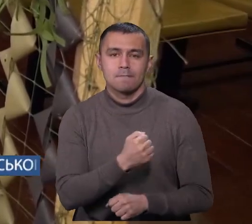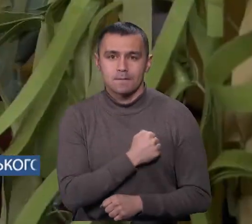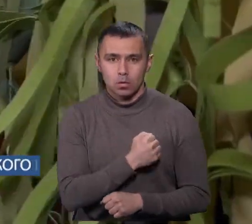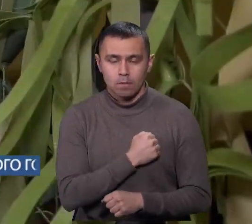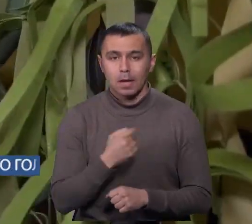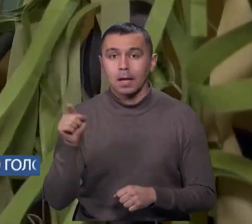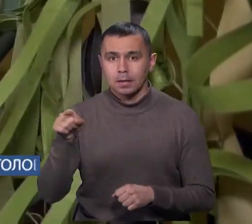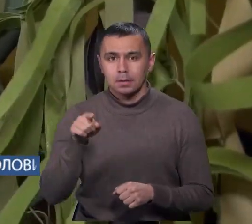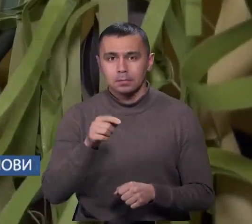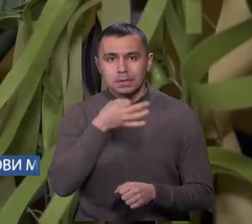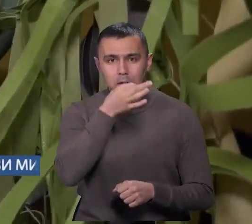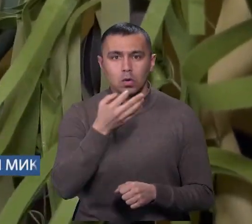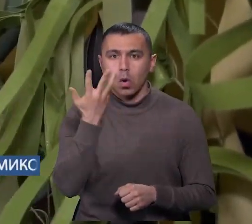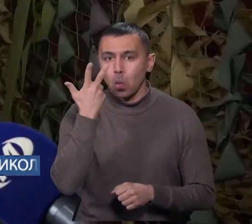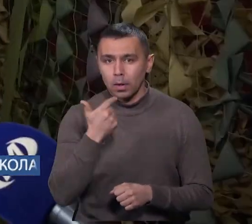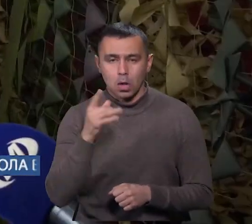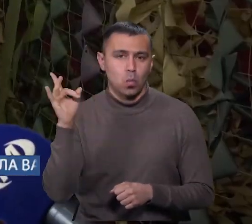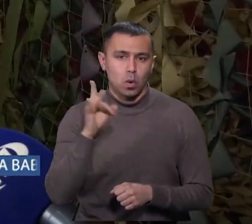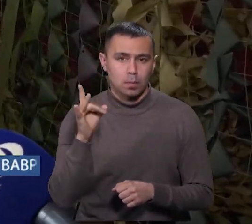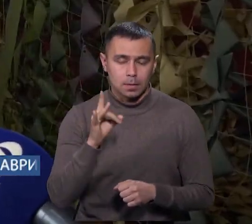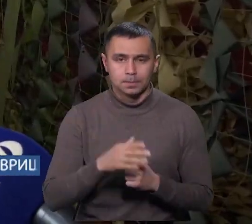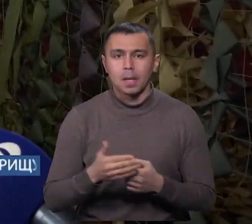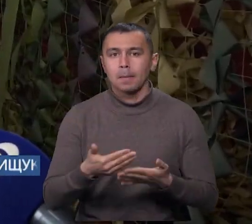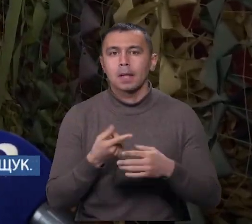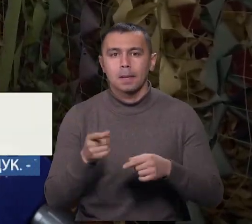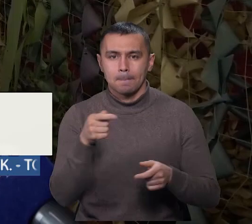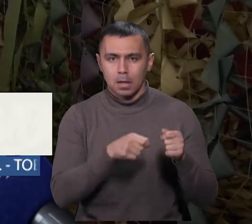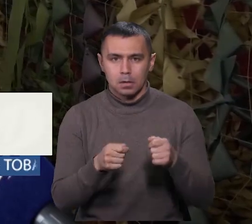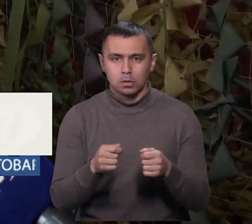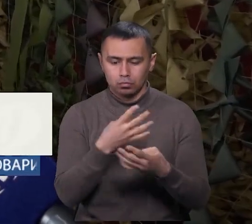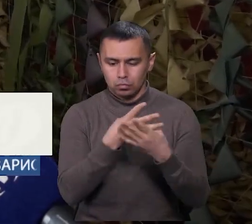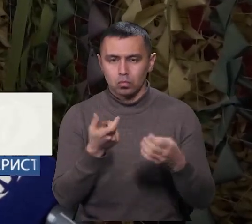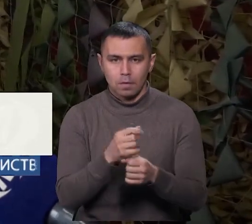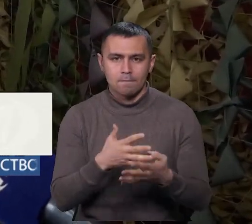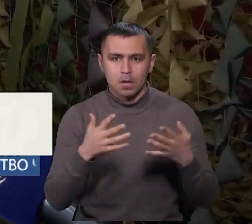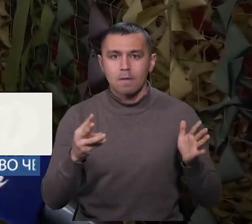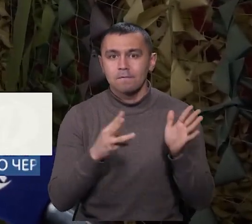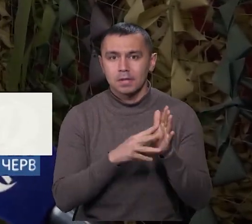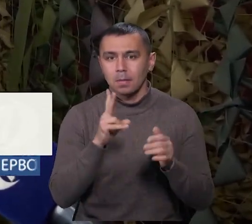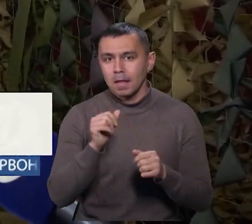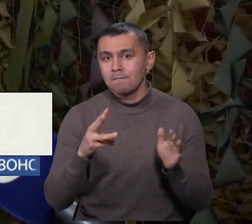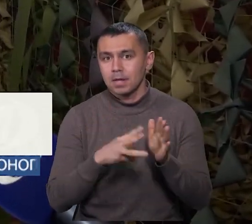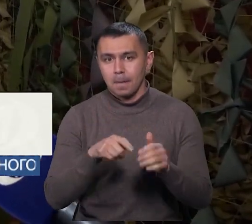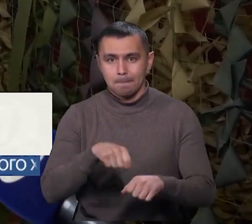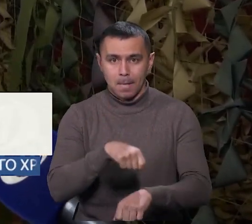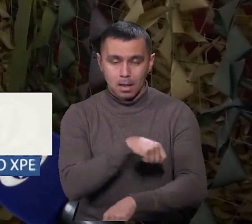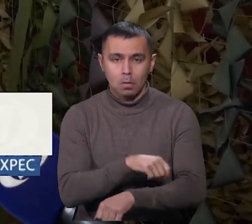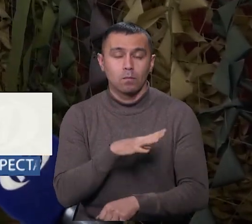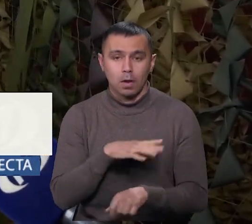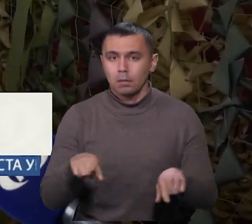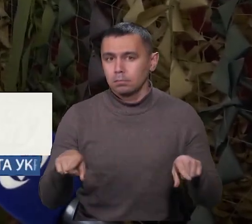військових. Ті вказують колір та розміри. «Перед цим плели сітку дуже велику, 8 на 8 метрів. Буває